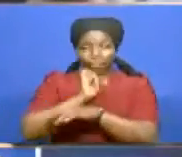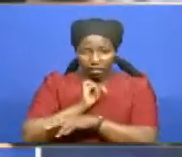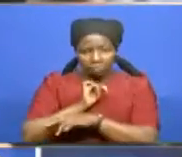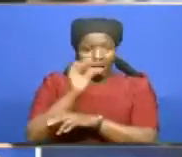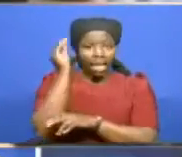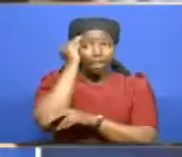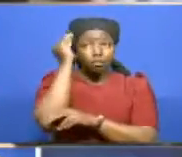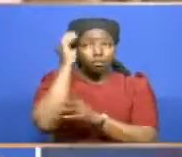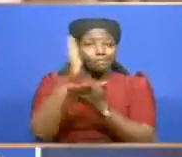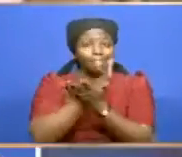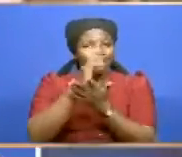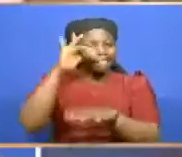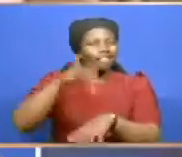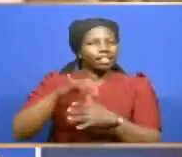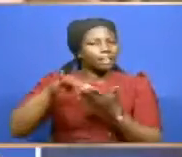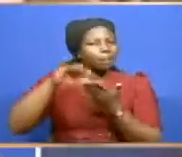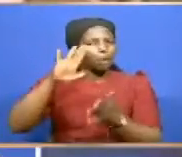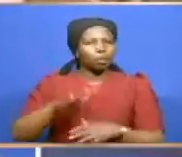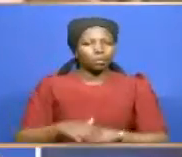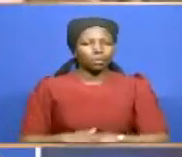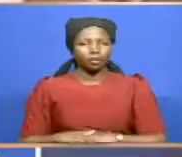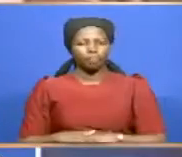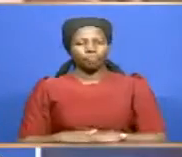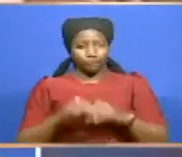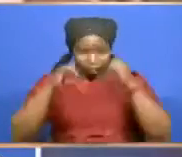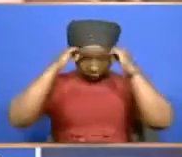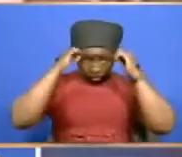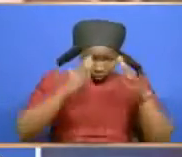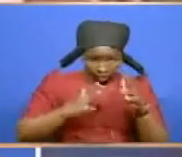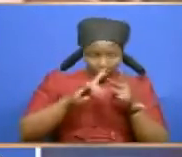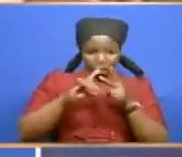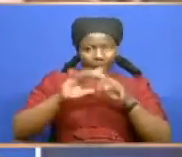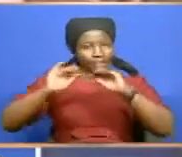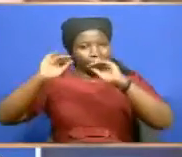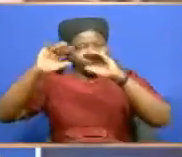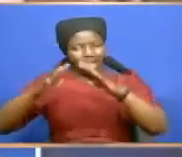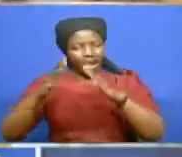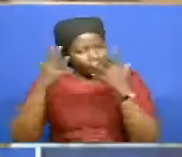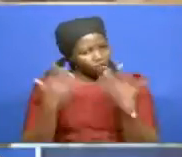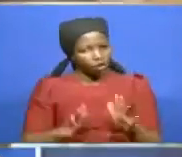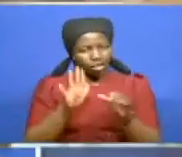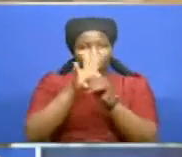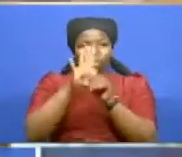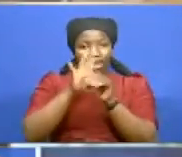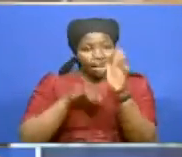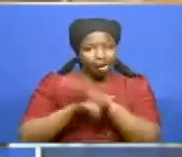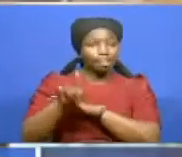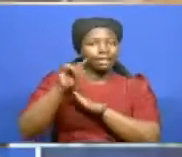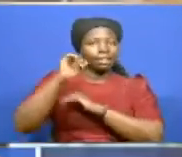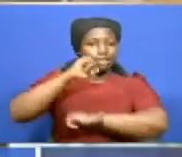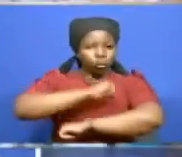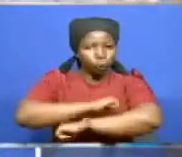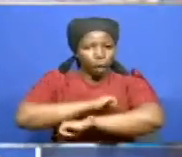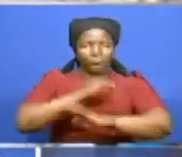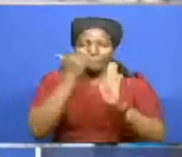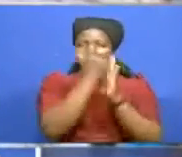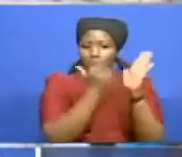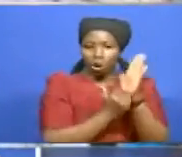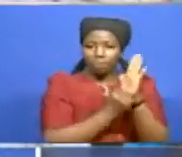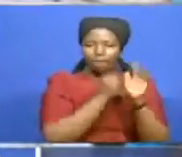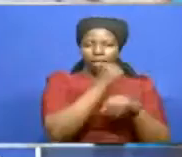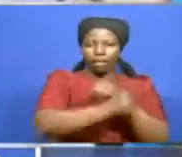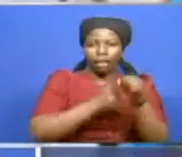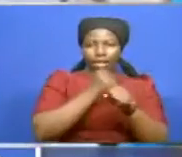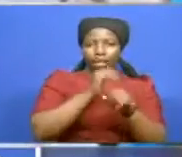elimu ndiyo iliyoathirika zaidi. Wanafunzi na walimu wamepoteza mengi kwenye kalenda masomo ya mwaka 2020. Na